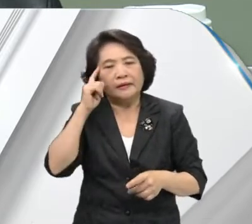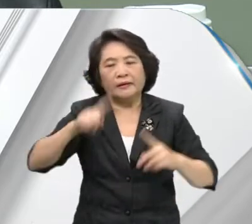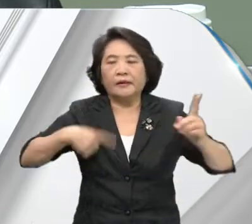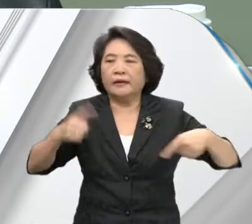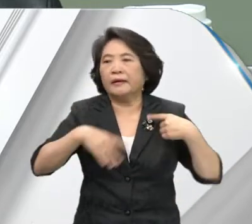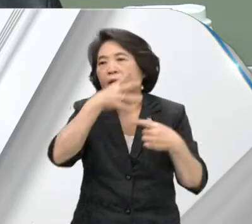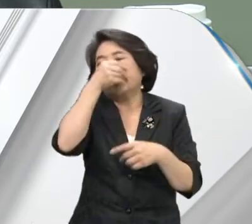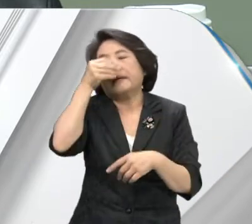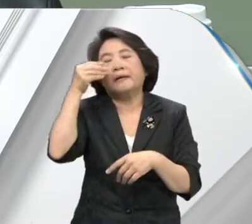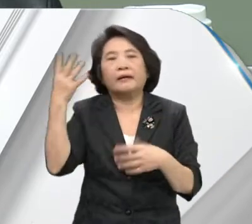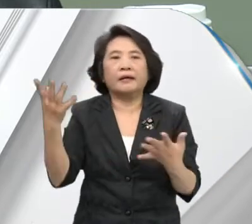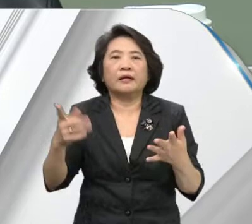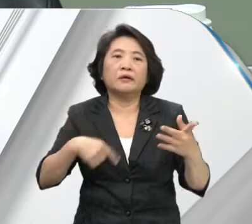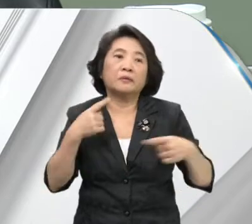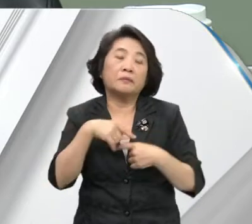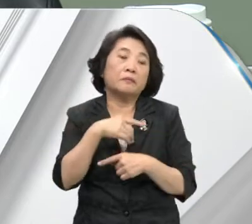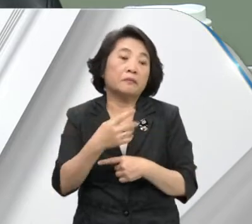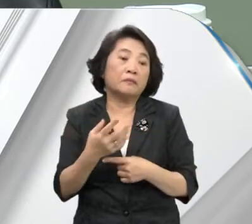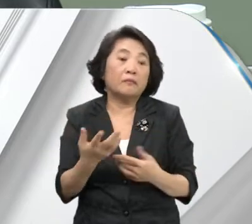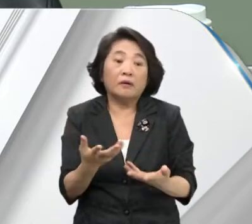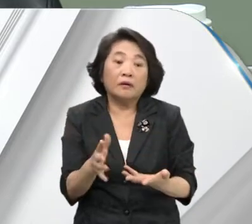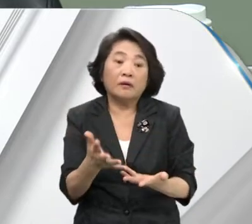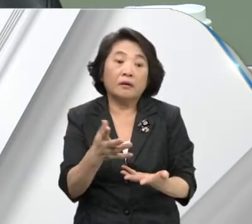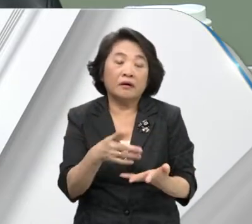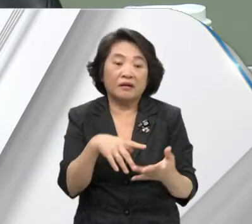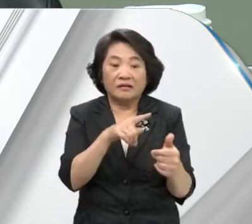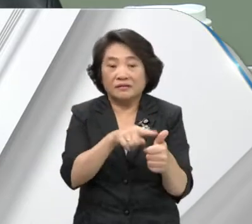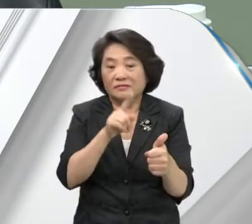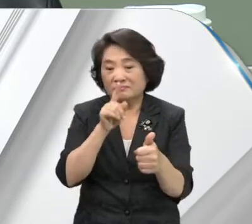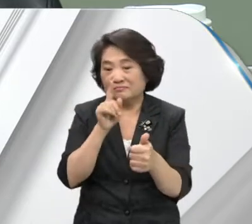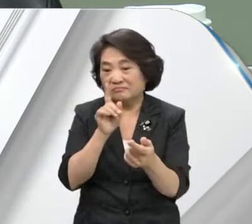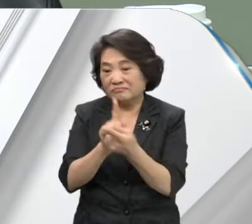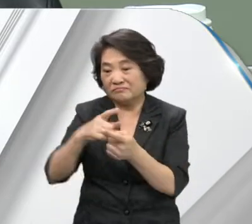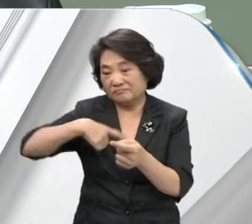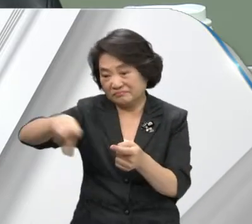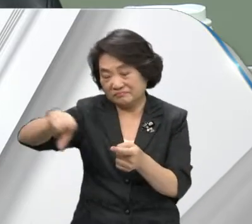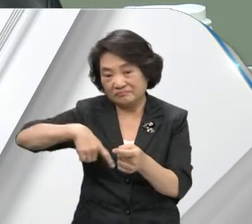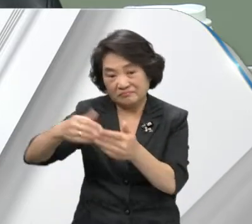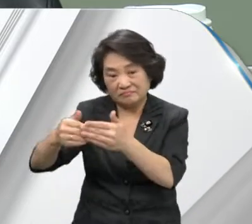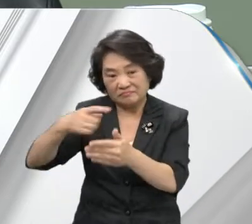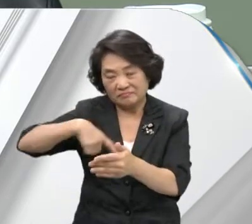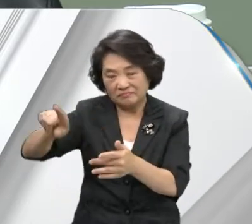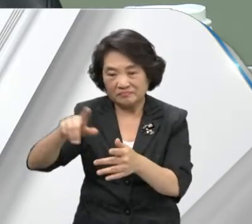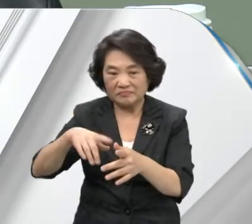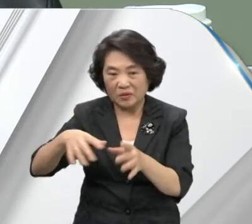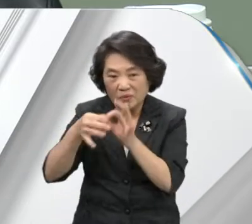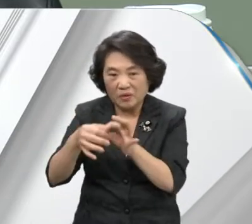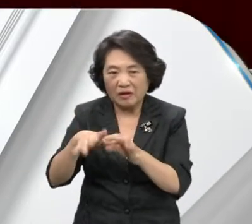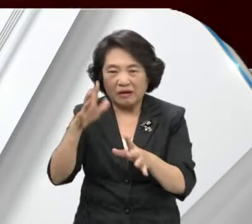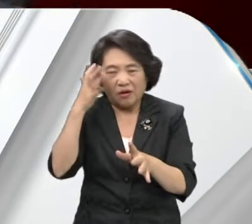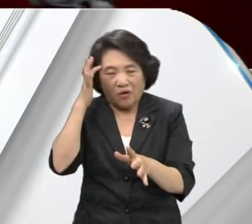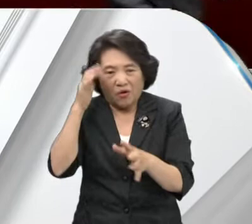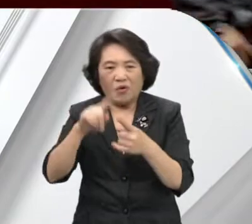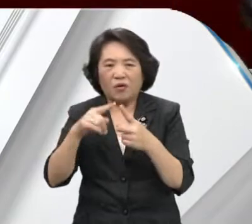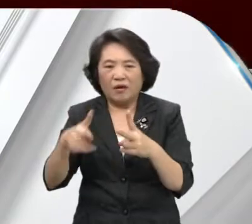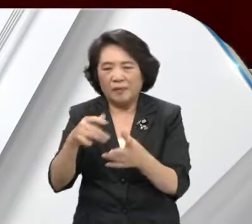的一个行政院长，他不了解两岸关系的复杂脆弱，